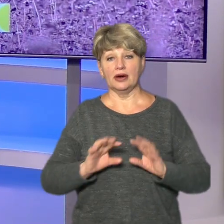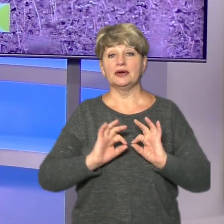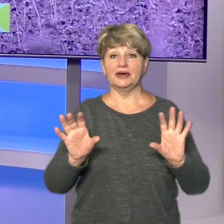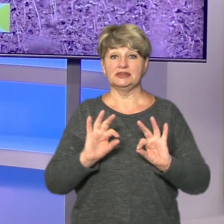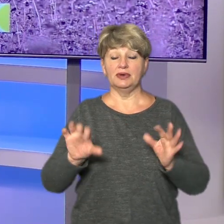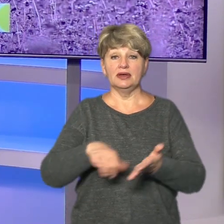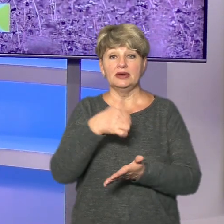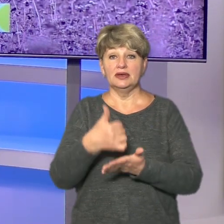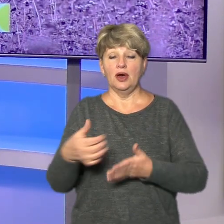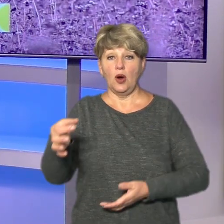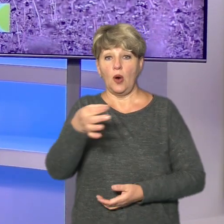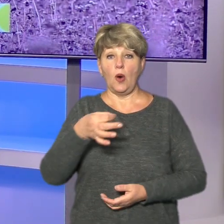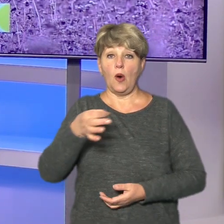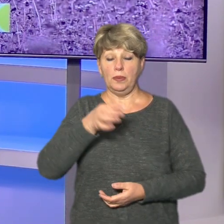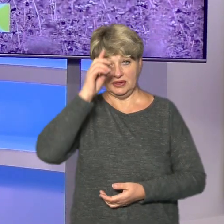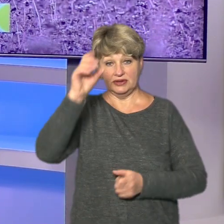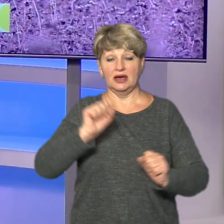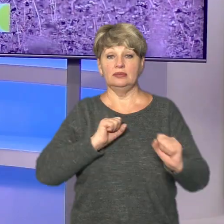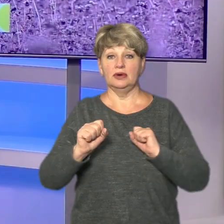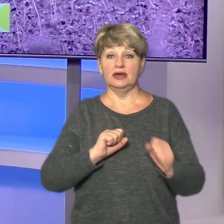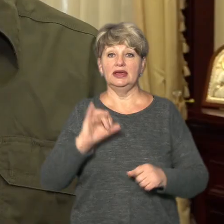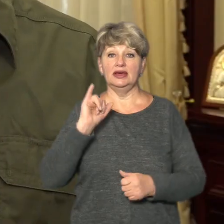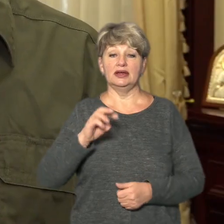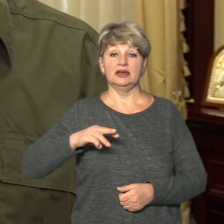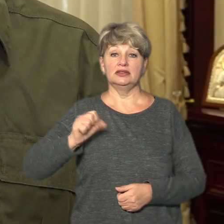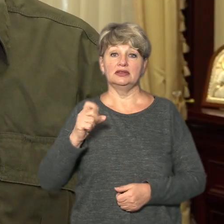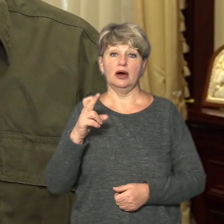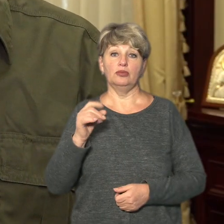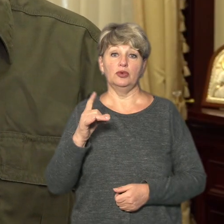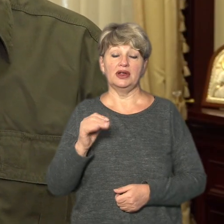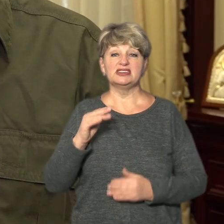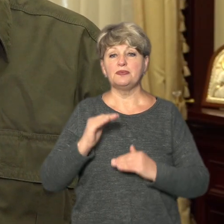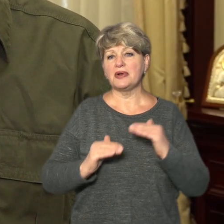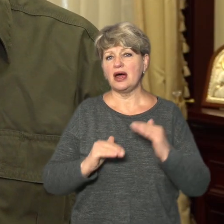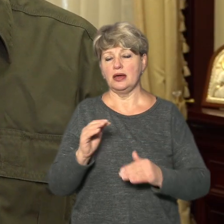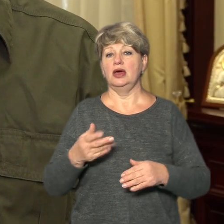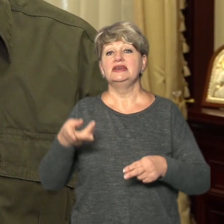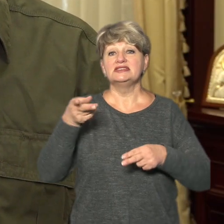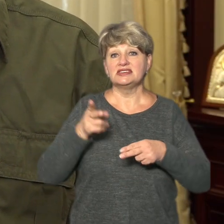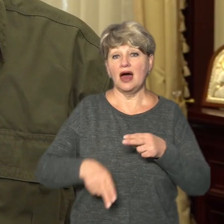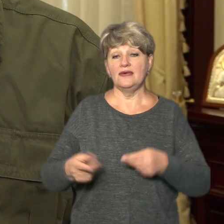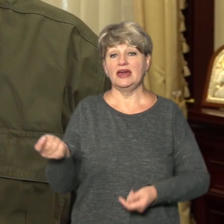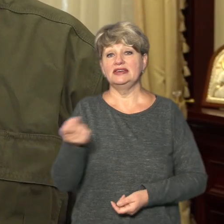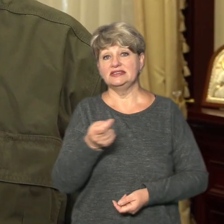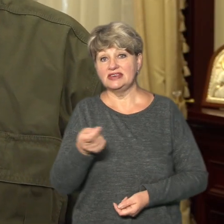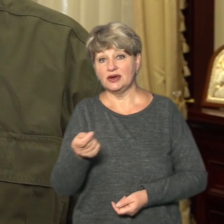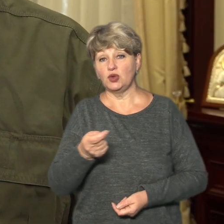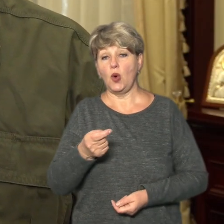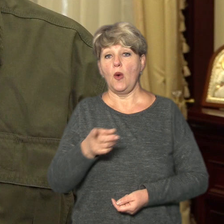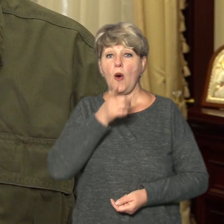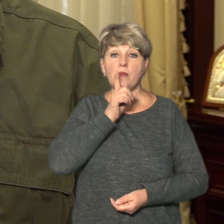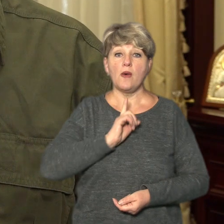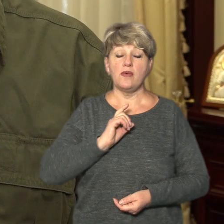розповів голова обласної військової адміністрації Ігор та борець до нас практично завершено збір зернових зерно-бобових культур